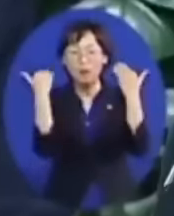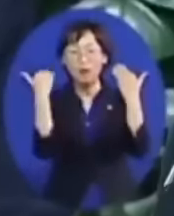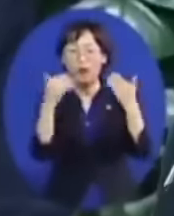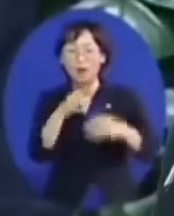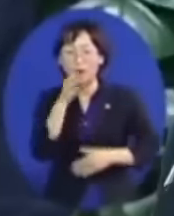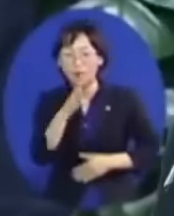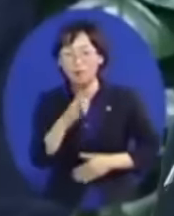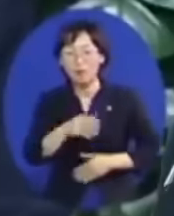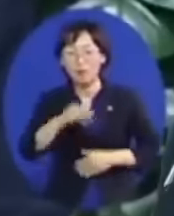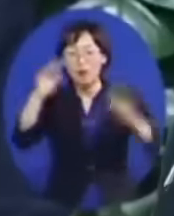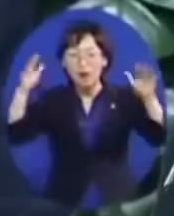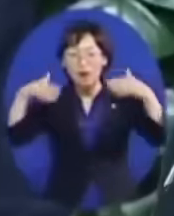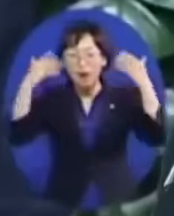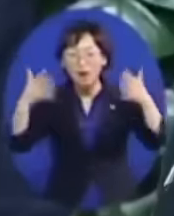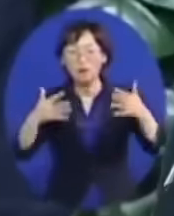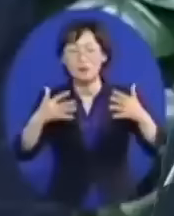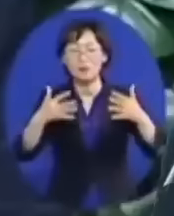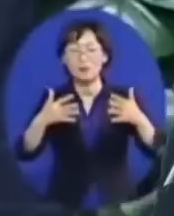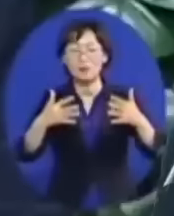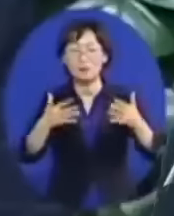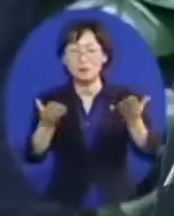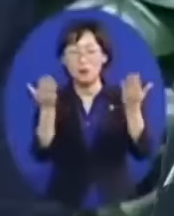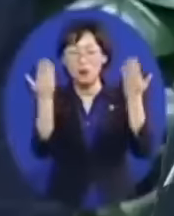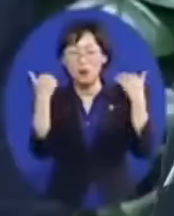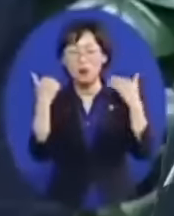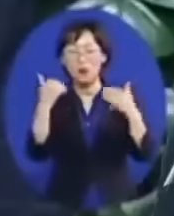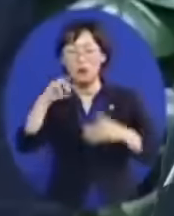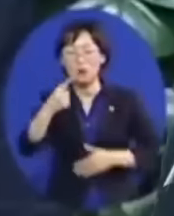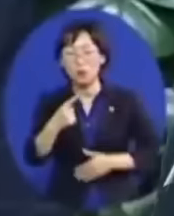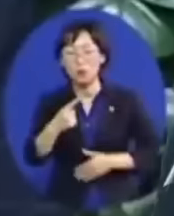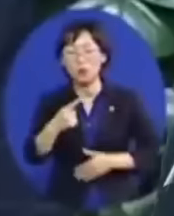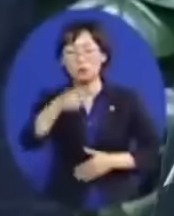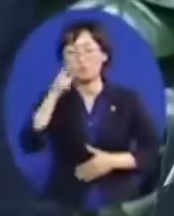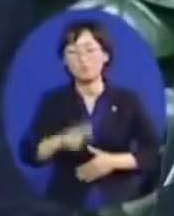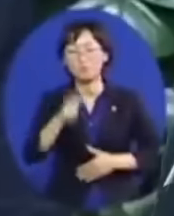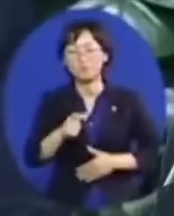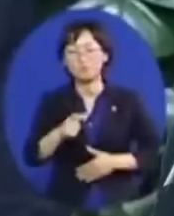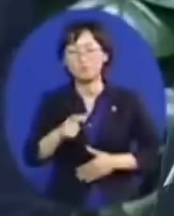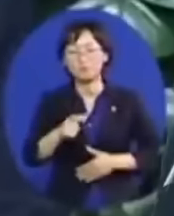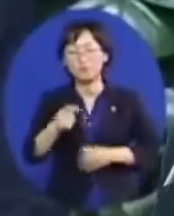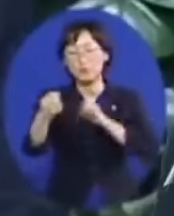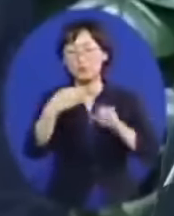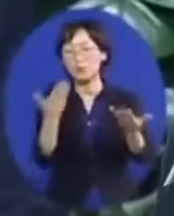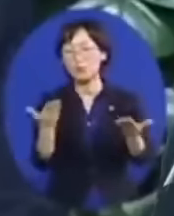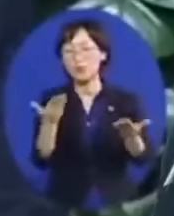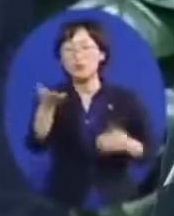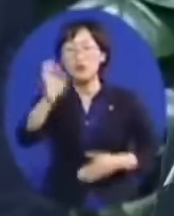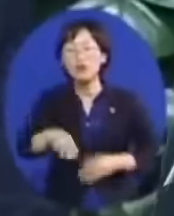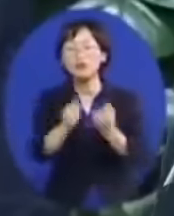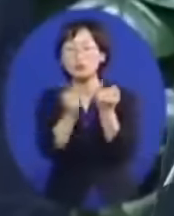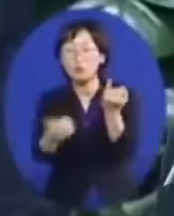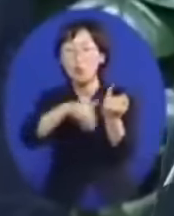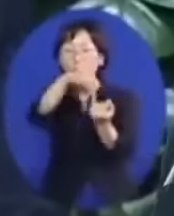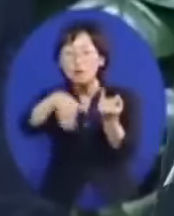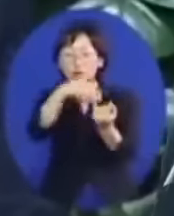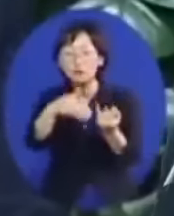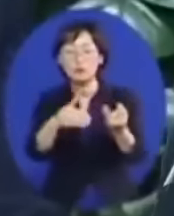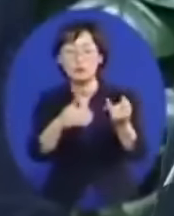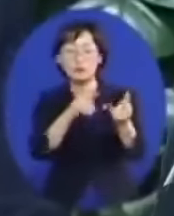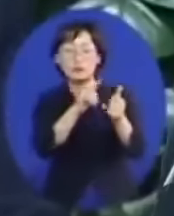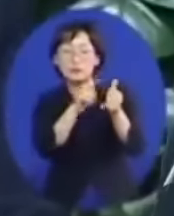응답을 안 하고 가을이 가고 가을이 가도 응답 안 합니다. 못 들은 채 하는 것입니다. 그러나 이 과부는 그 집